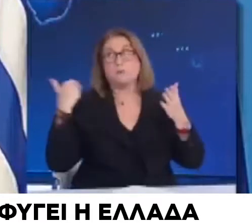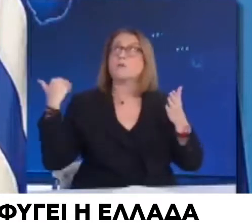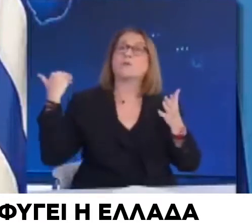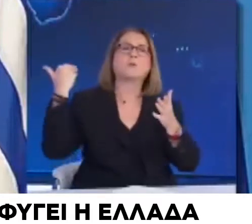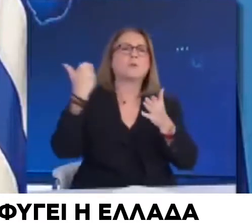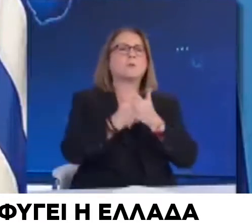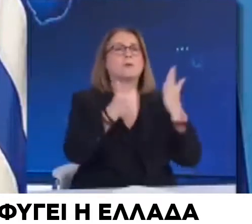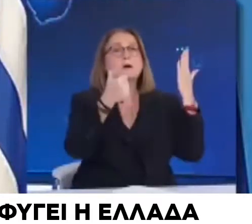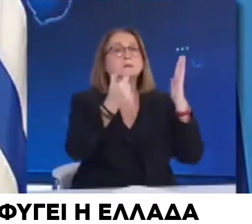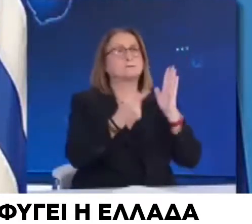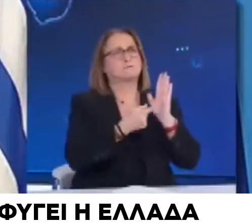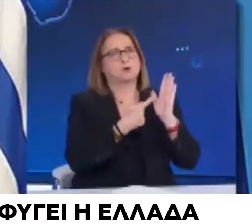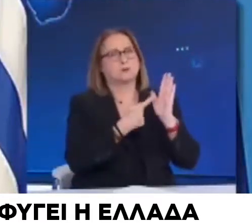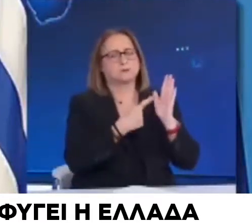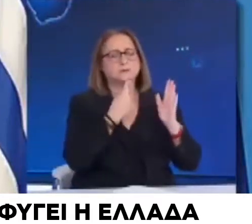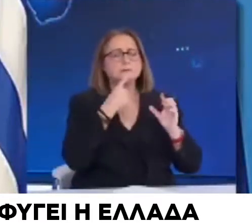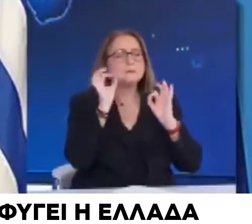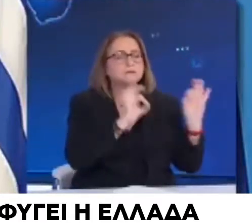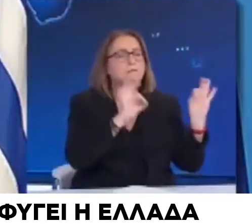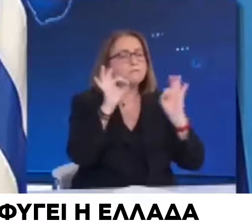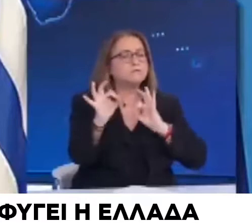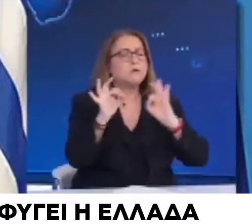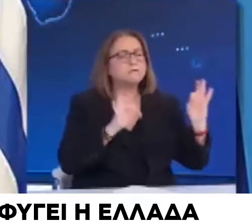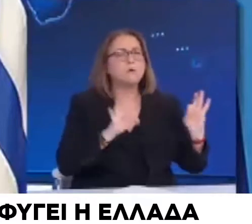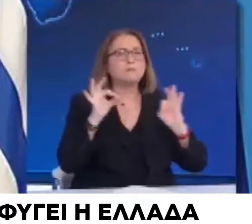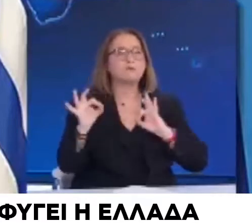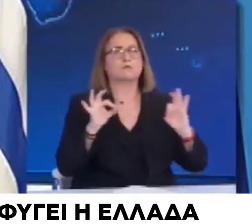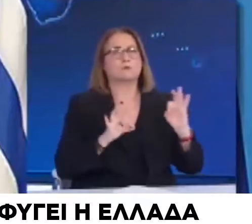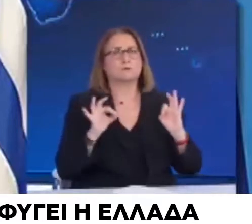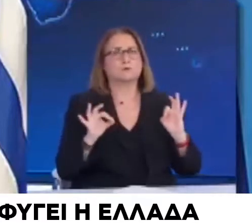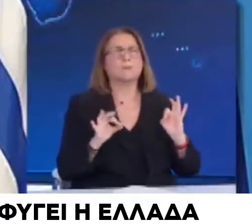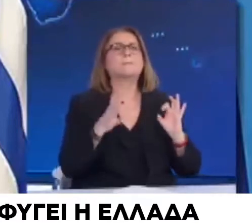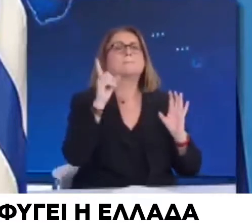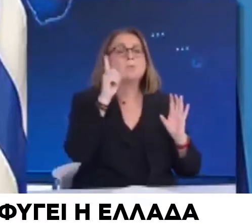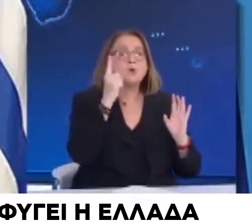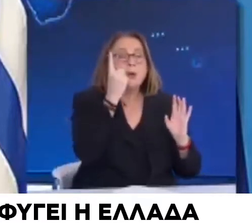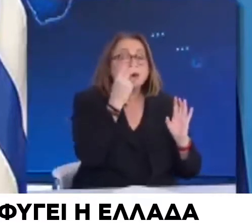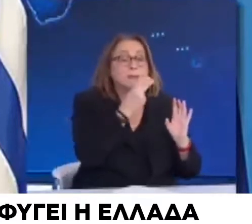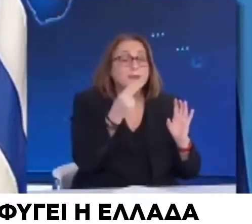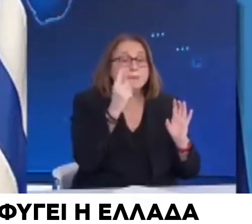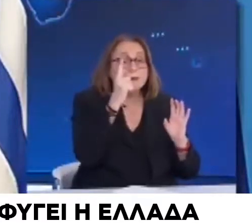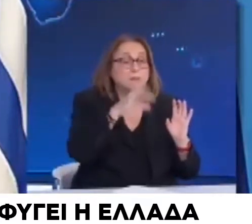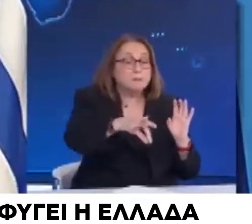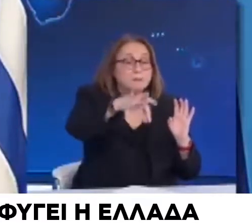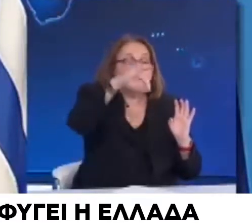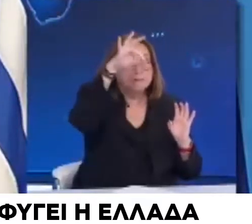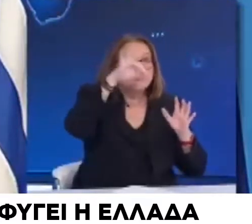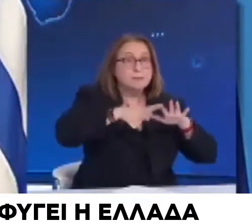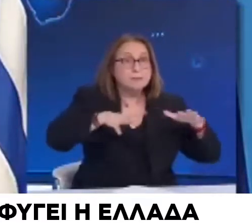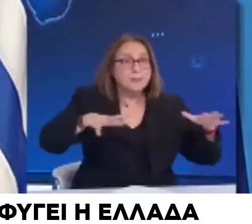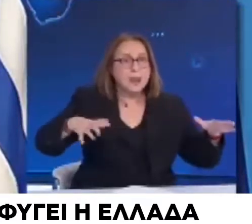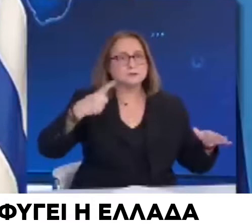διότι αυτή είναι η μία νομική διαφορά την οποία έχουμε με την Τουρκία. Θέλω να τονίσω ότι υπάρχουν και